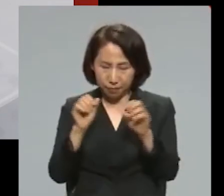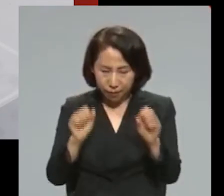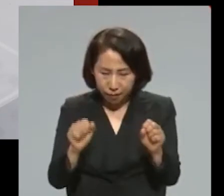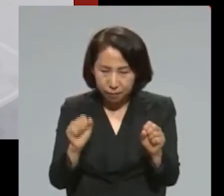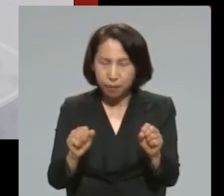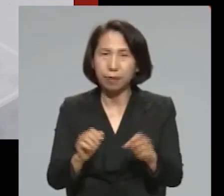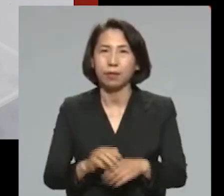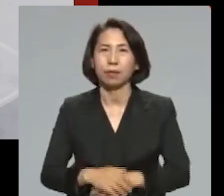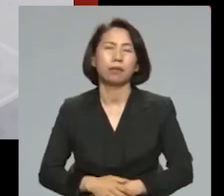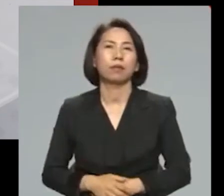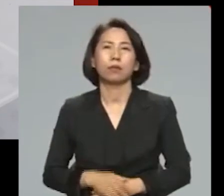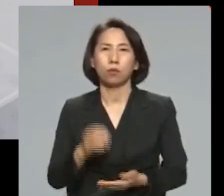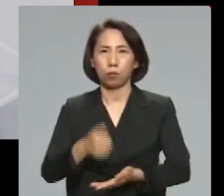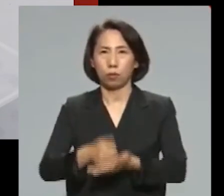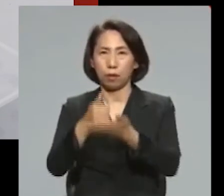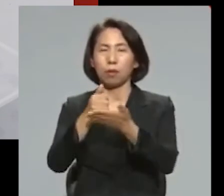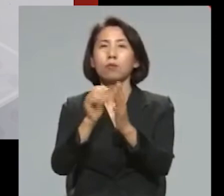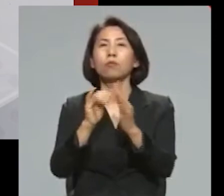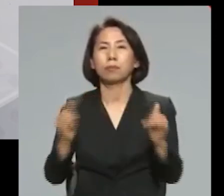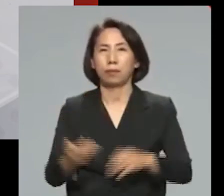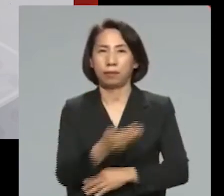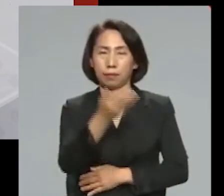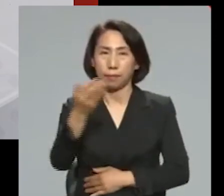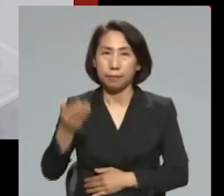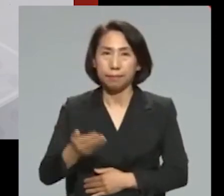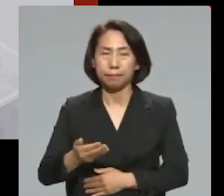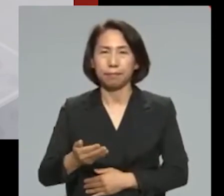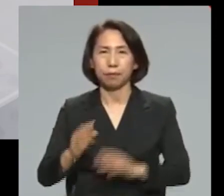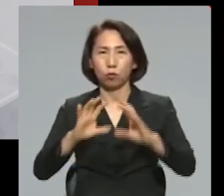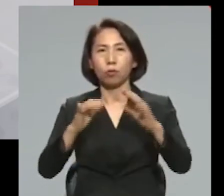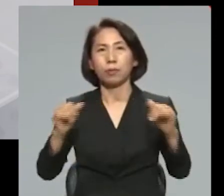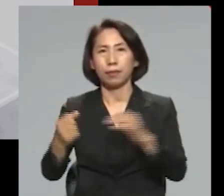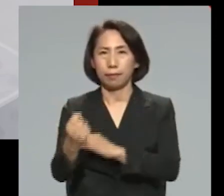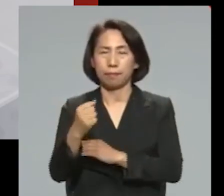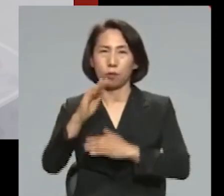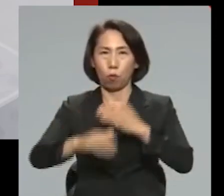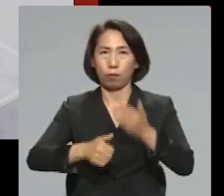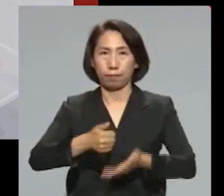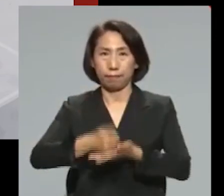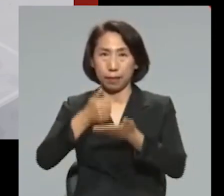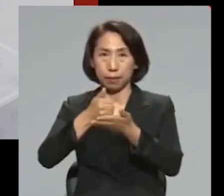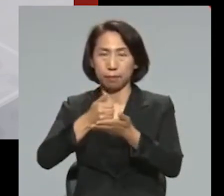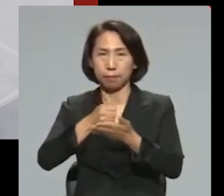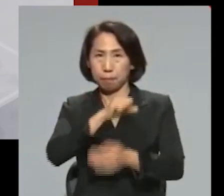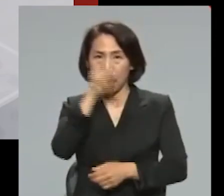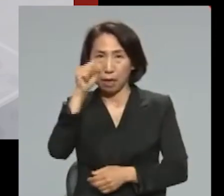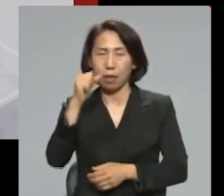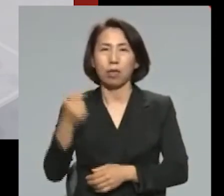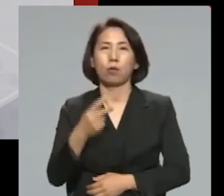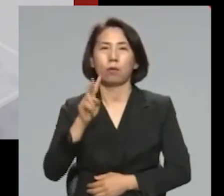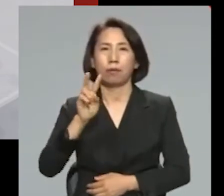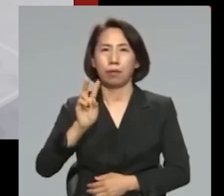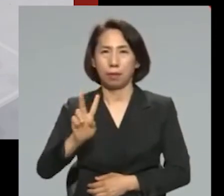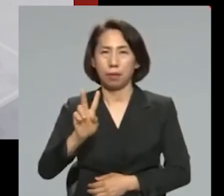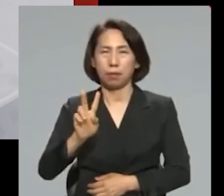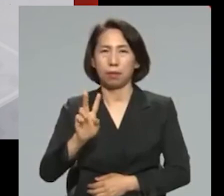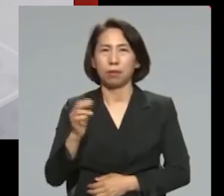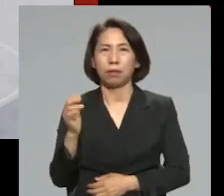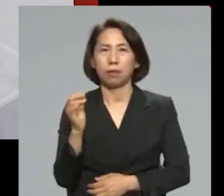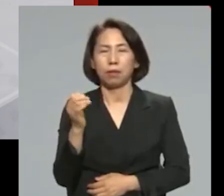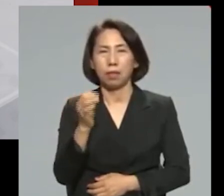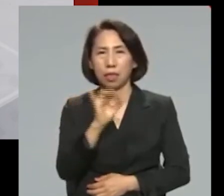안녕하십니까. 존경하는 고령군민 여러분. 국민의힘 공천을 받은 기호 2번